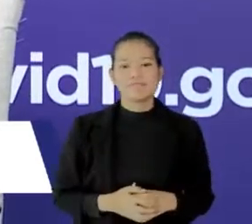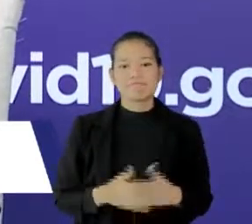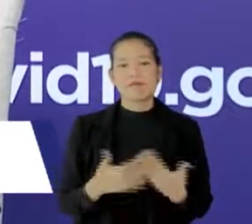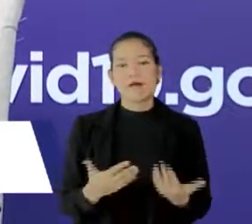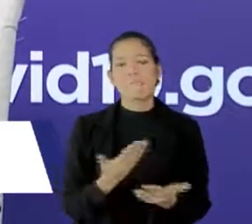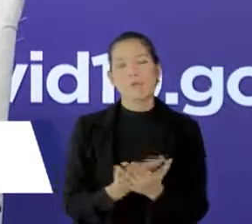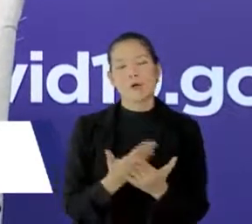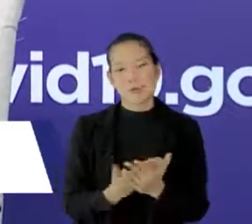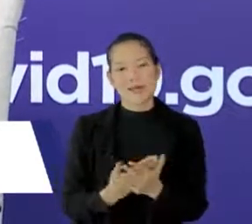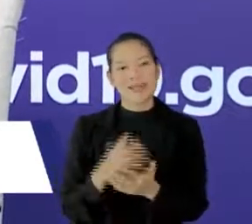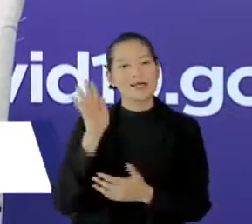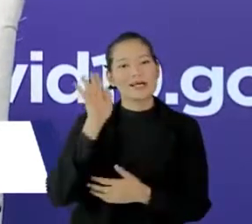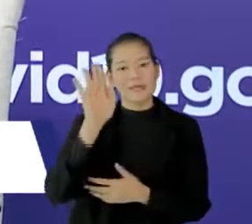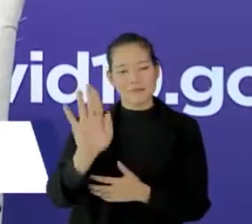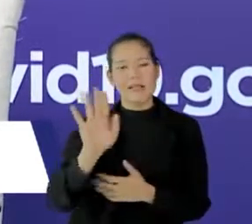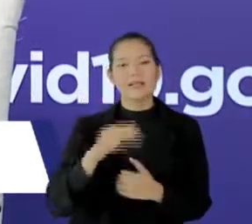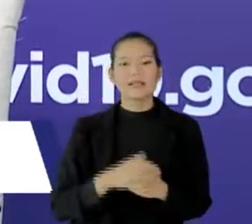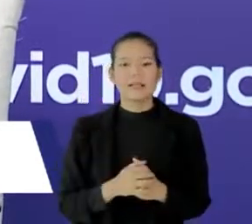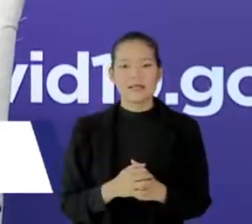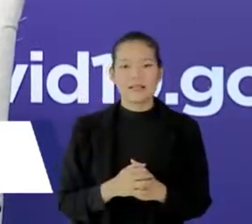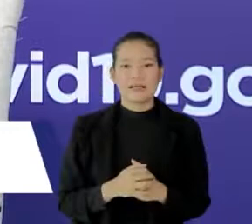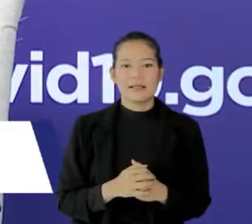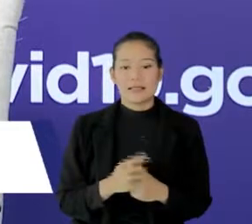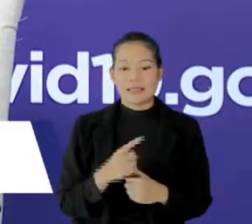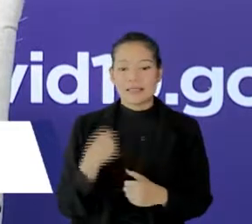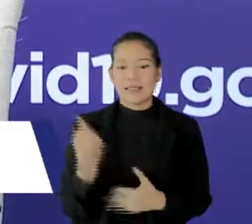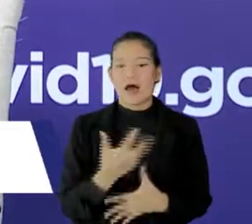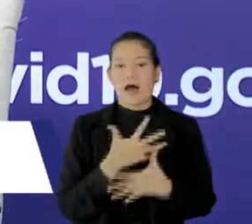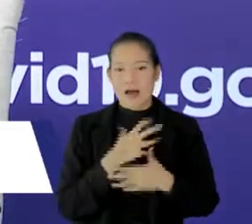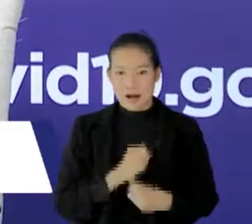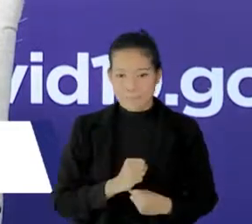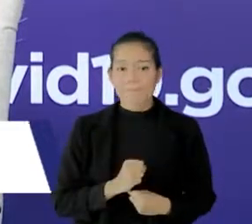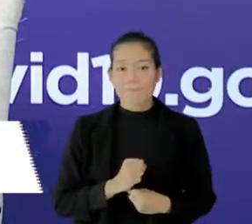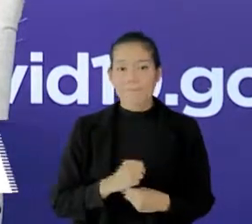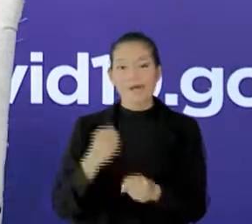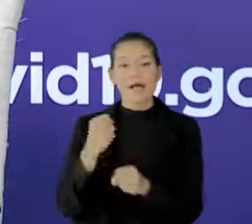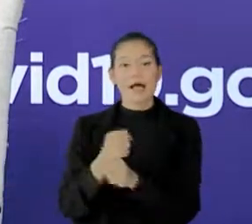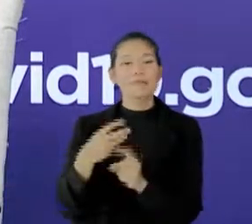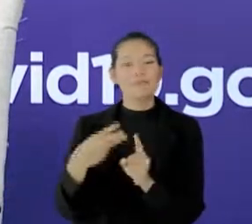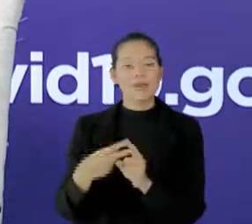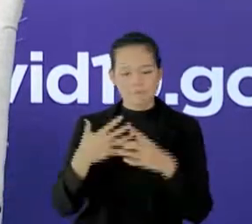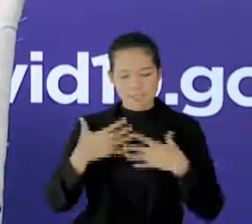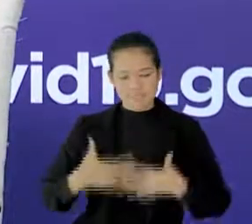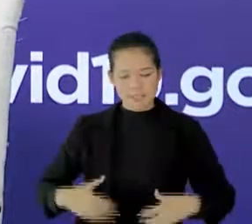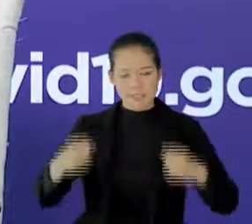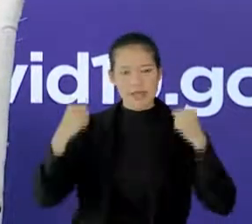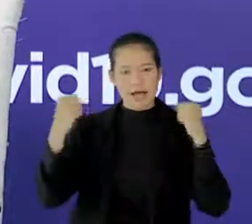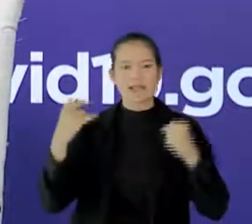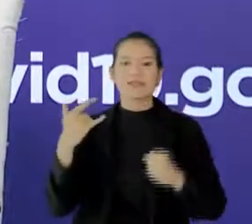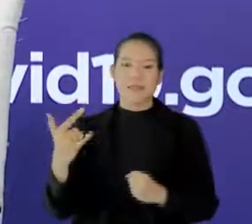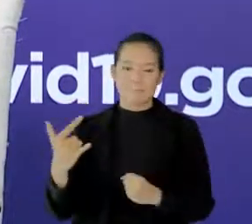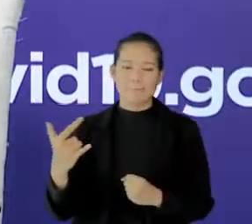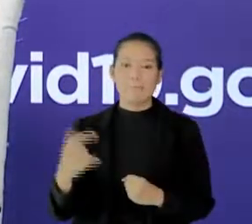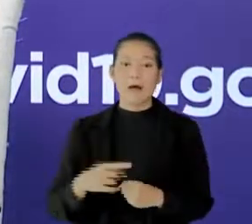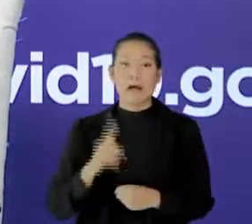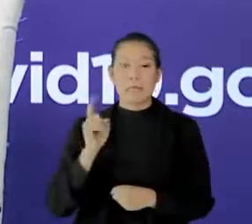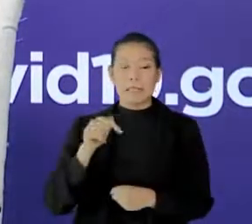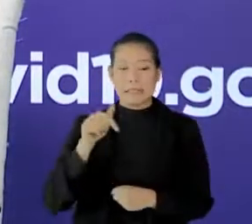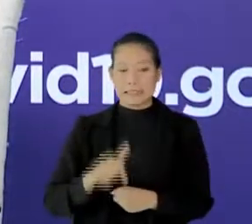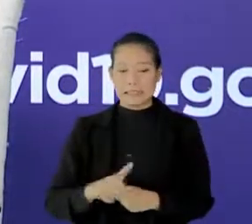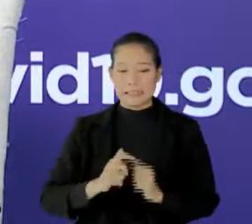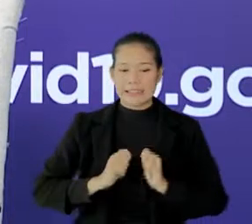Dan mudah-mudahan ke depannya juga yang kita harapkan ya God Bless akan tetap sehat. Apalagi ini